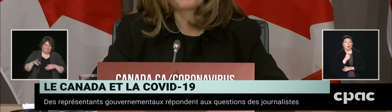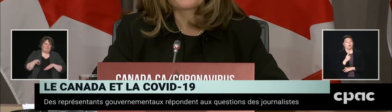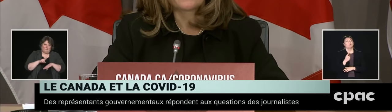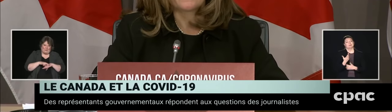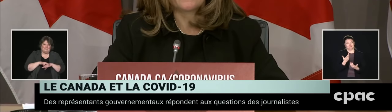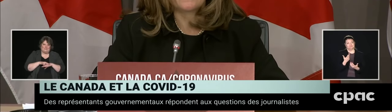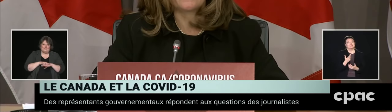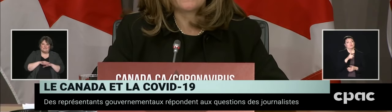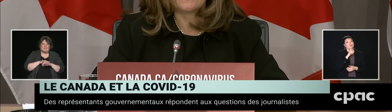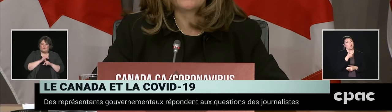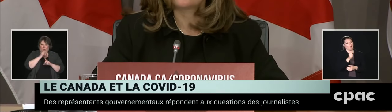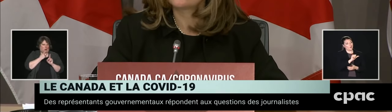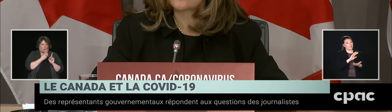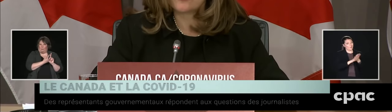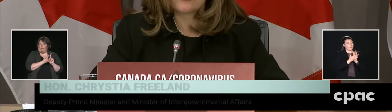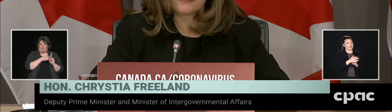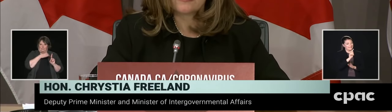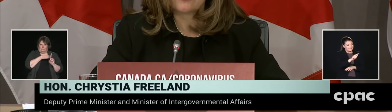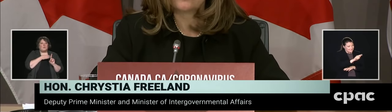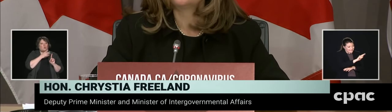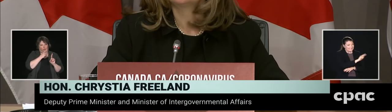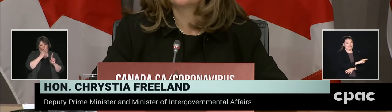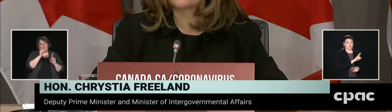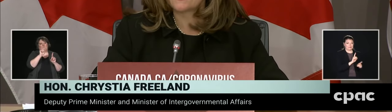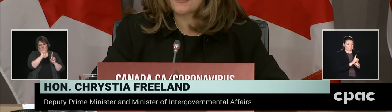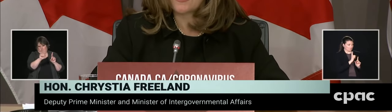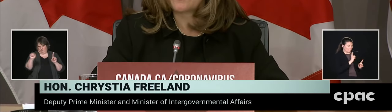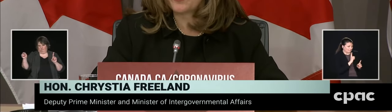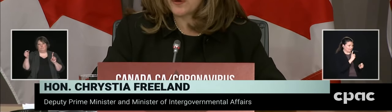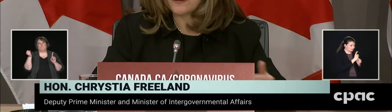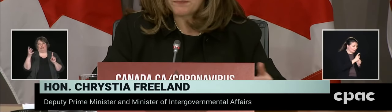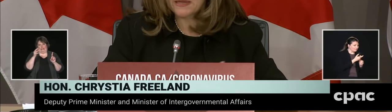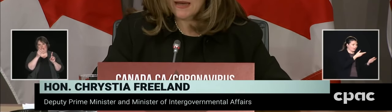Canada. Et on continue